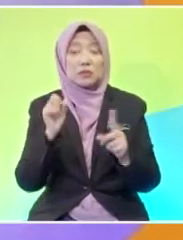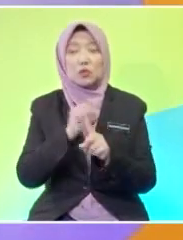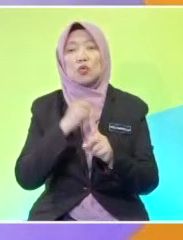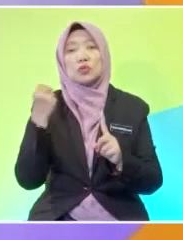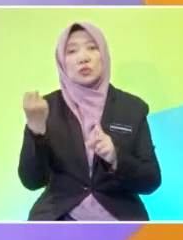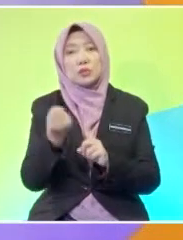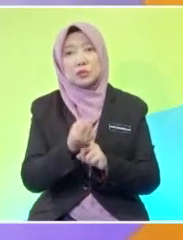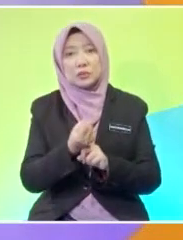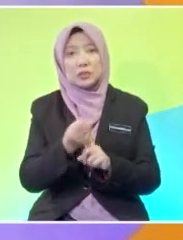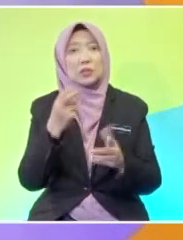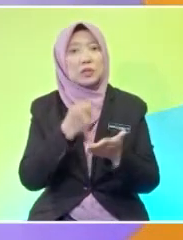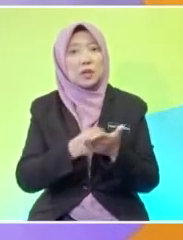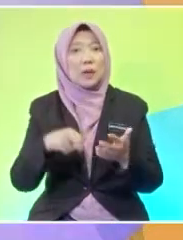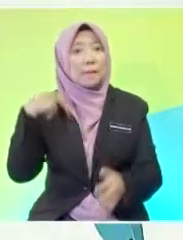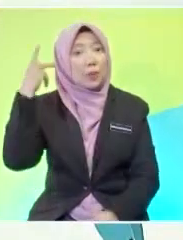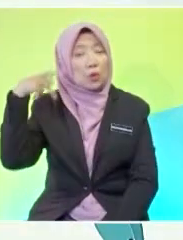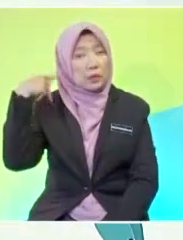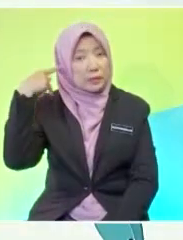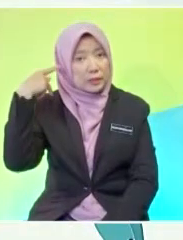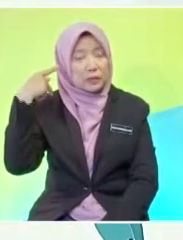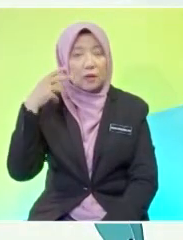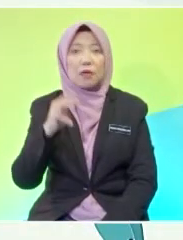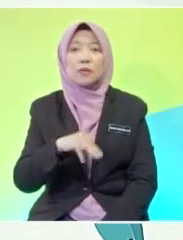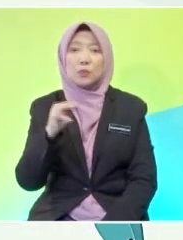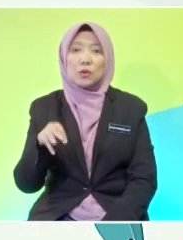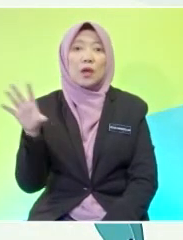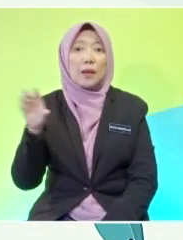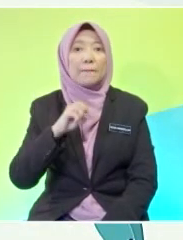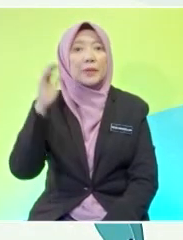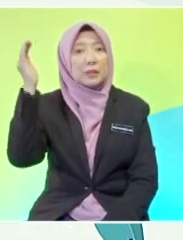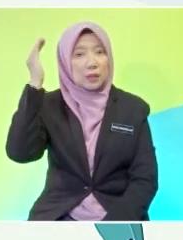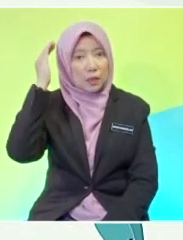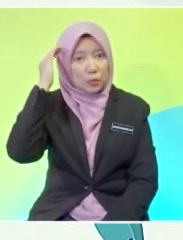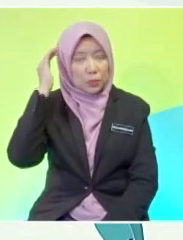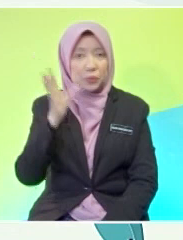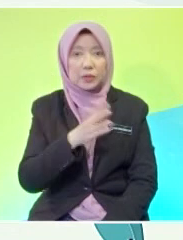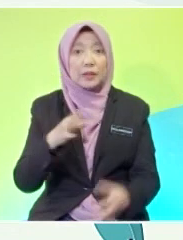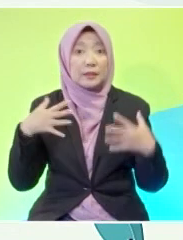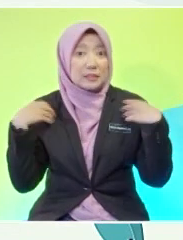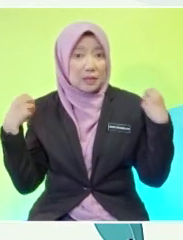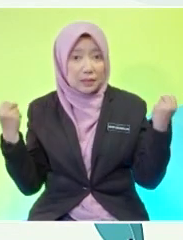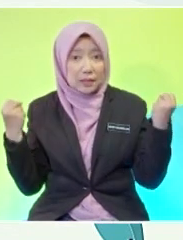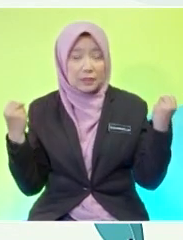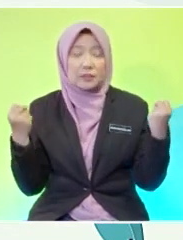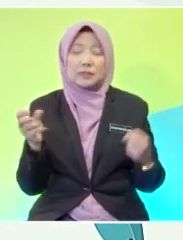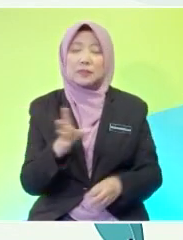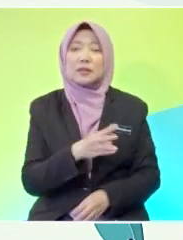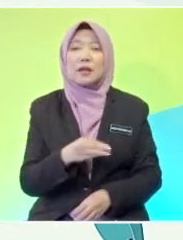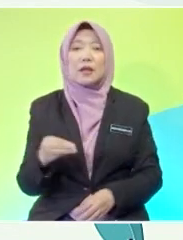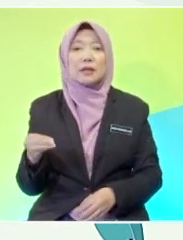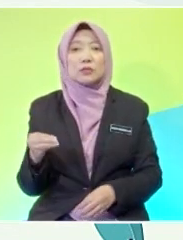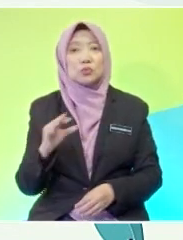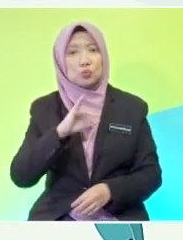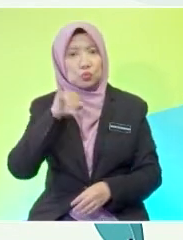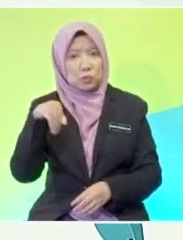dengan nilai-nilai politik pun memulik-murid mengambil tahu dan juga kesehatan kesejahteraan murid-murid